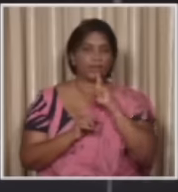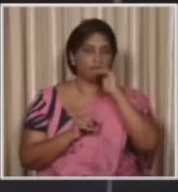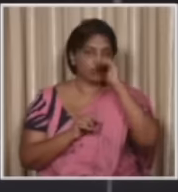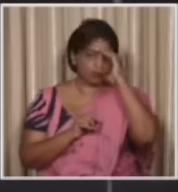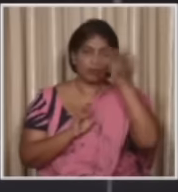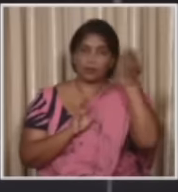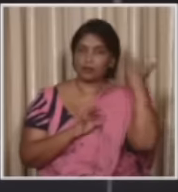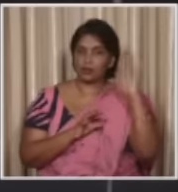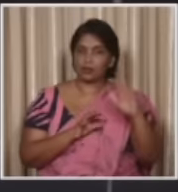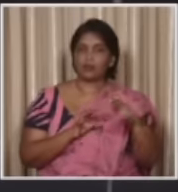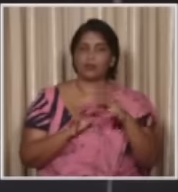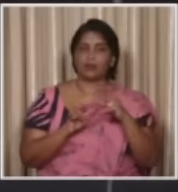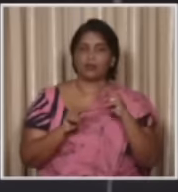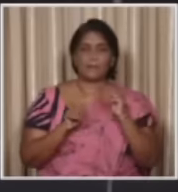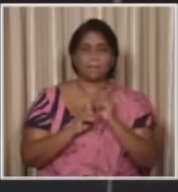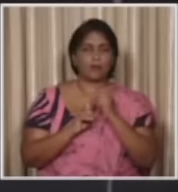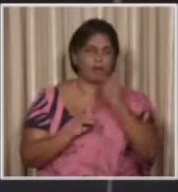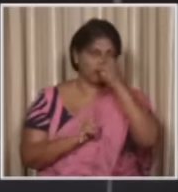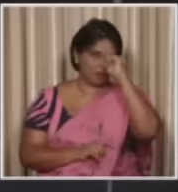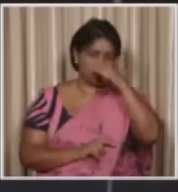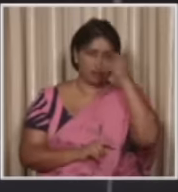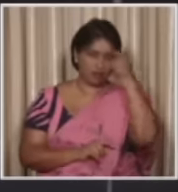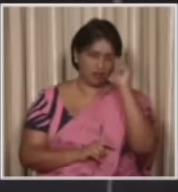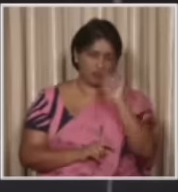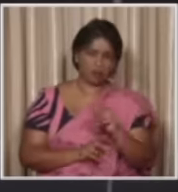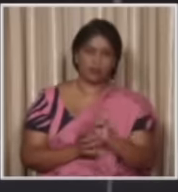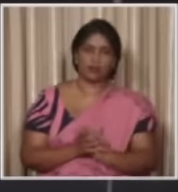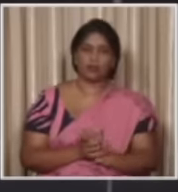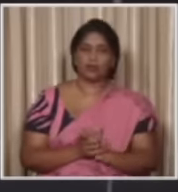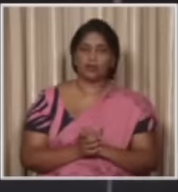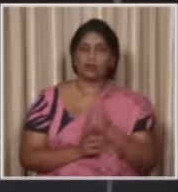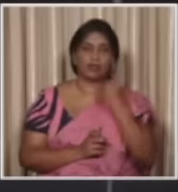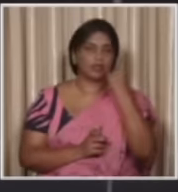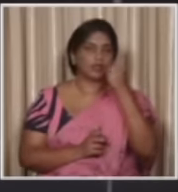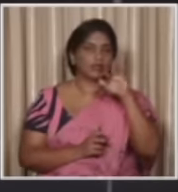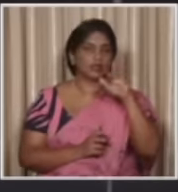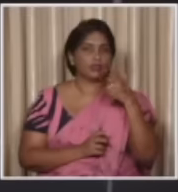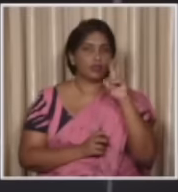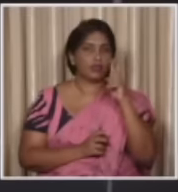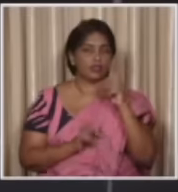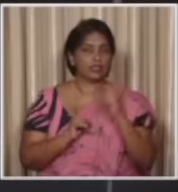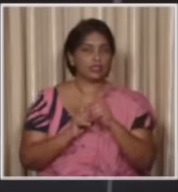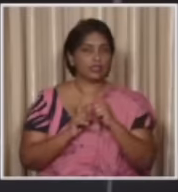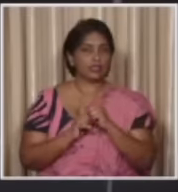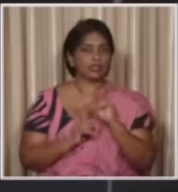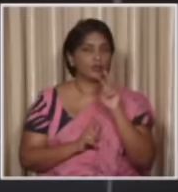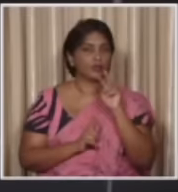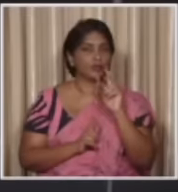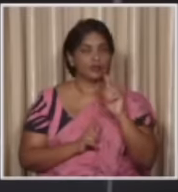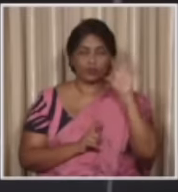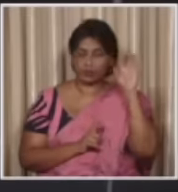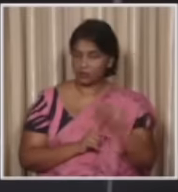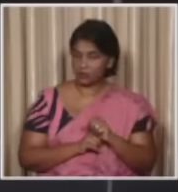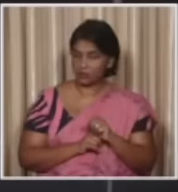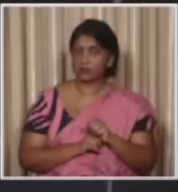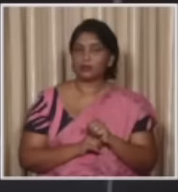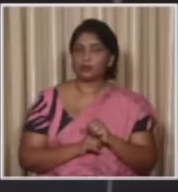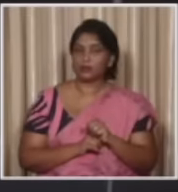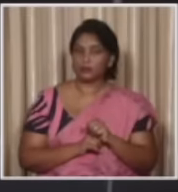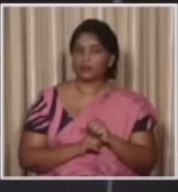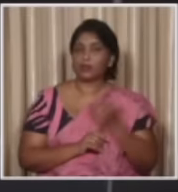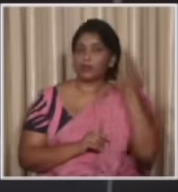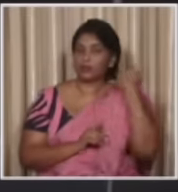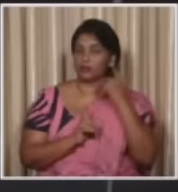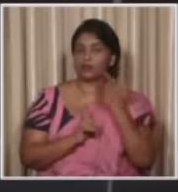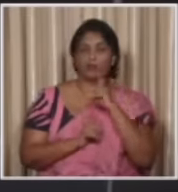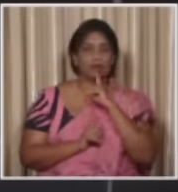කථානායක එවකට හිටපු ආර්.එස්. පැල්පොල්ල මැතිතුමාට විරුද්ධව ඊළඟට 1980 දෙසැම්බර් 23 ගෙනාවා එදා